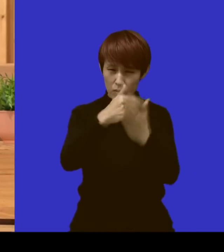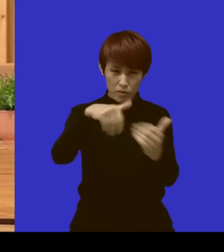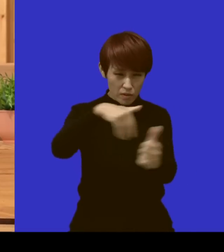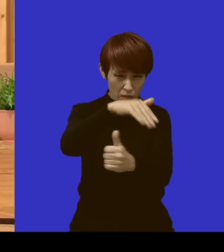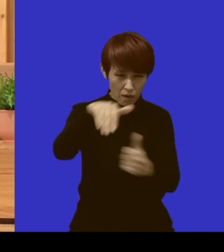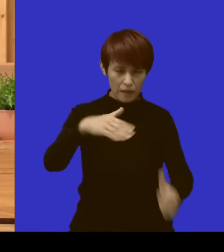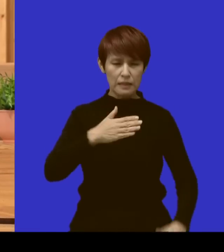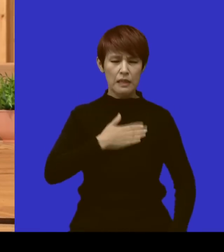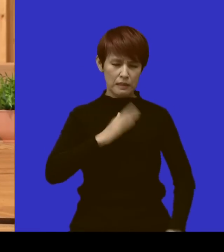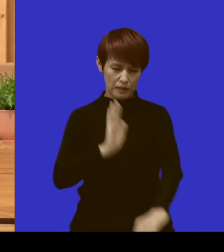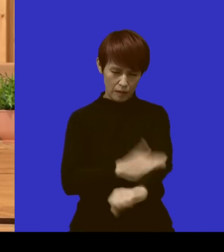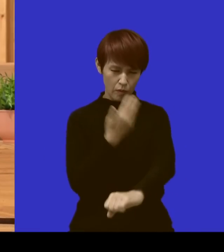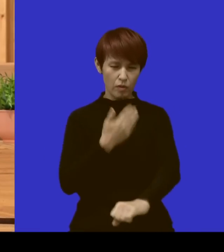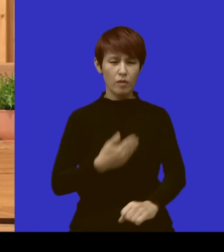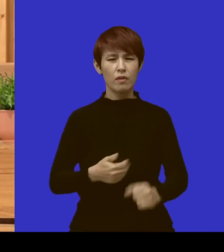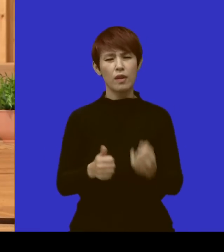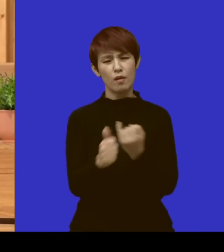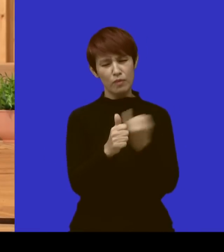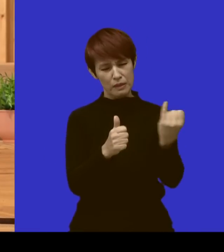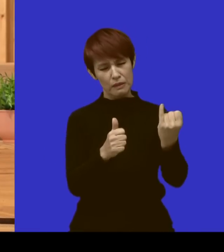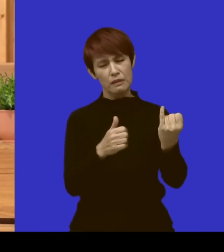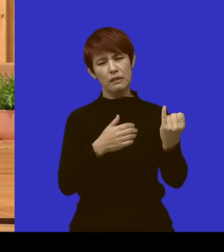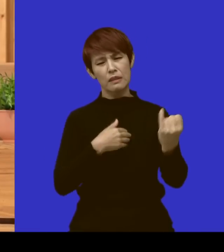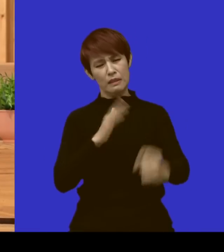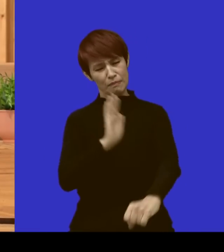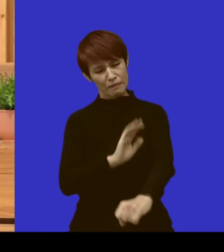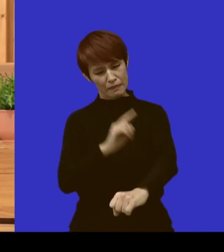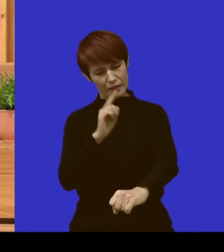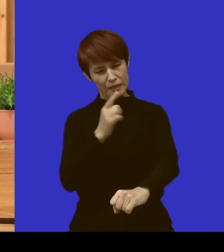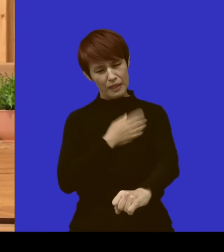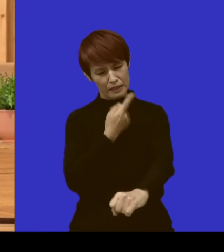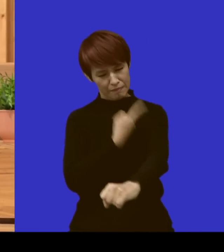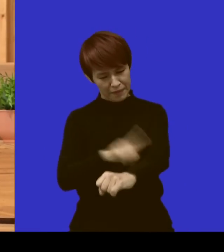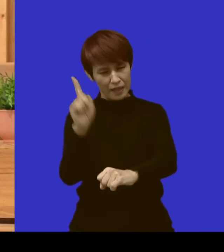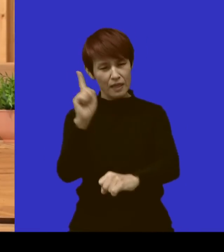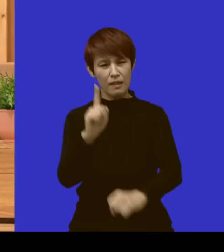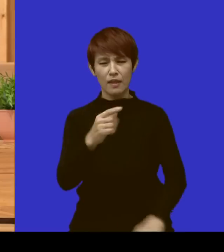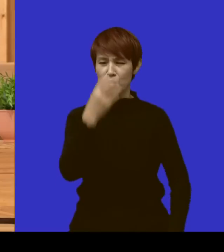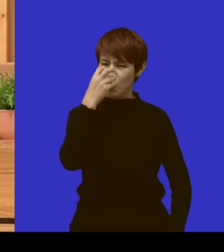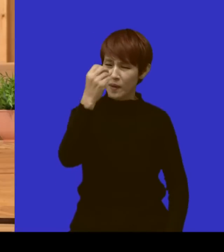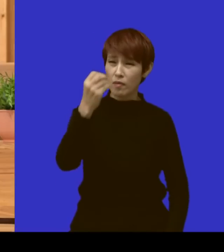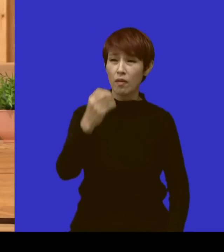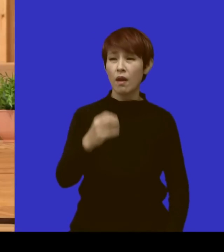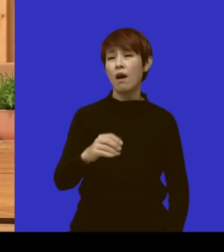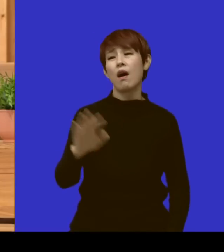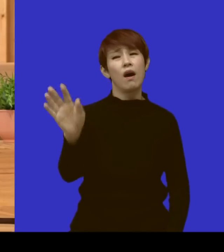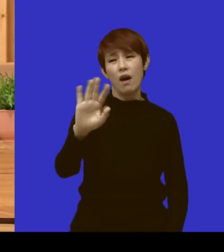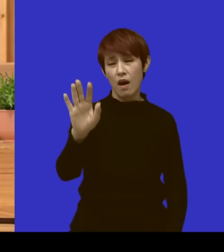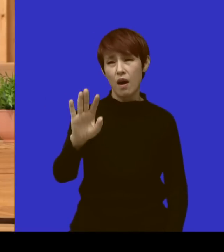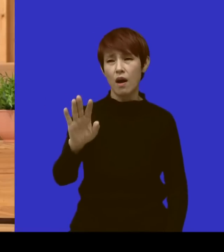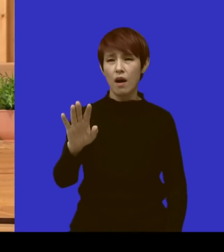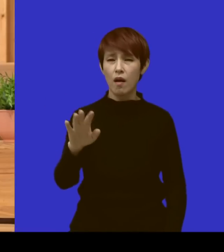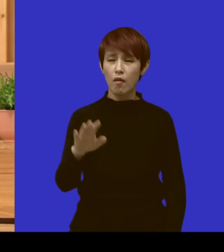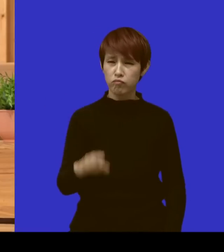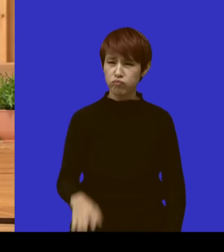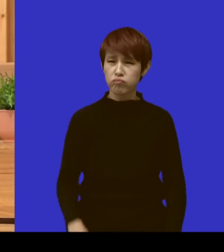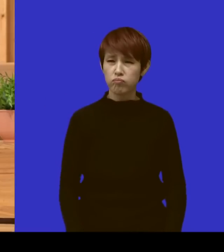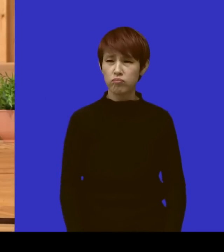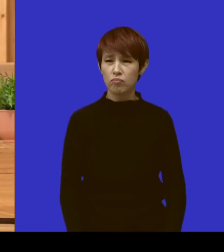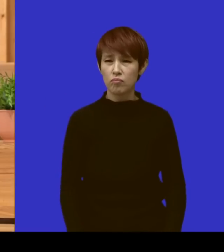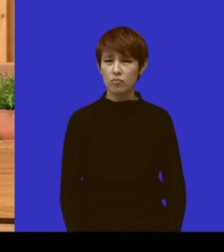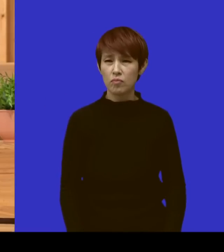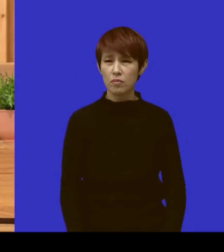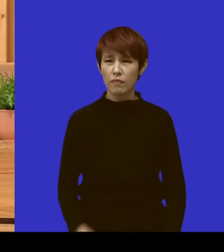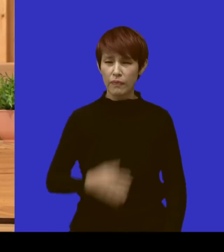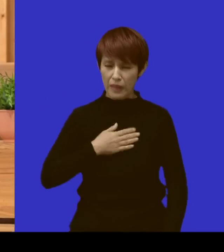다 내 잘못이고 아내로서 부족하고 내가 교만했고, 그 상황에 교만이 어디 있겠어요. 사실은 되게 정상적인 반응인데도